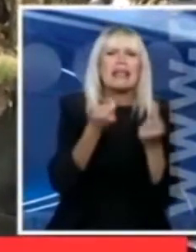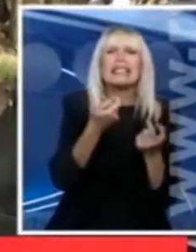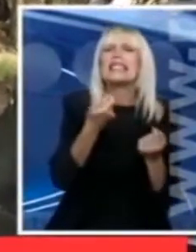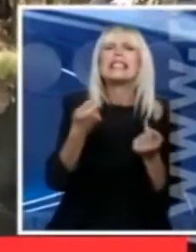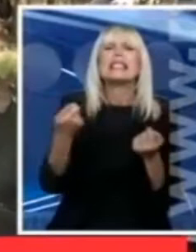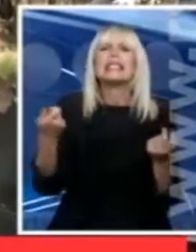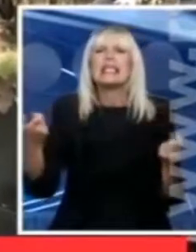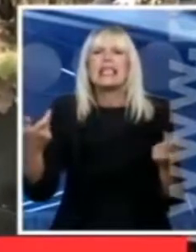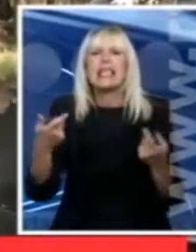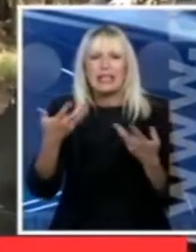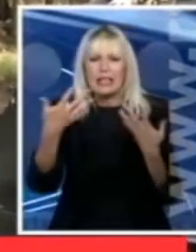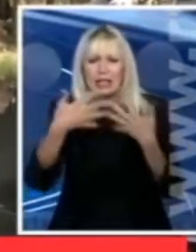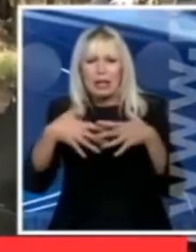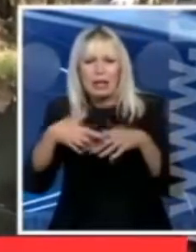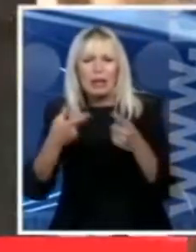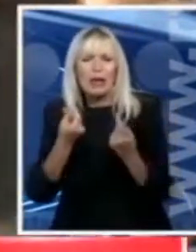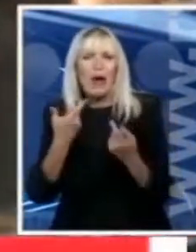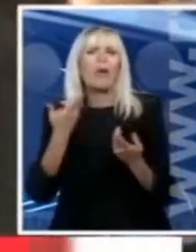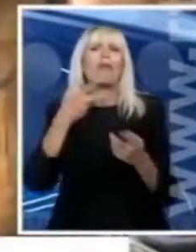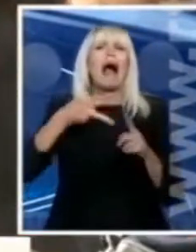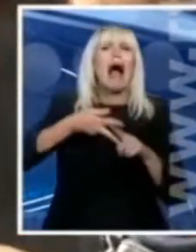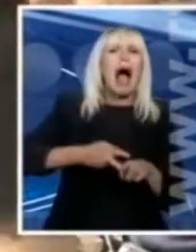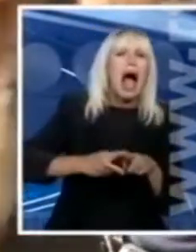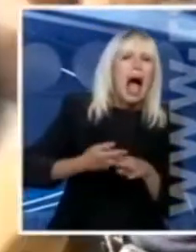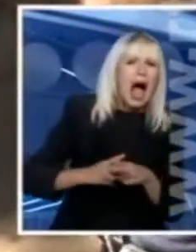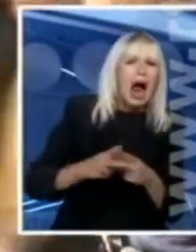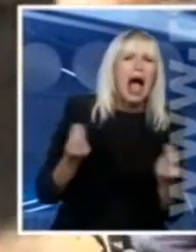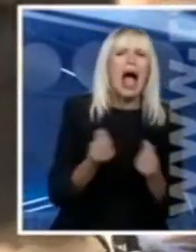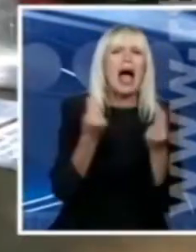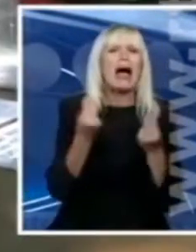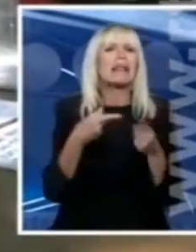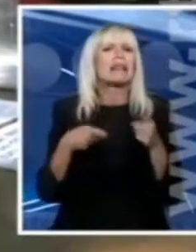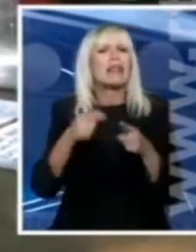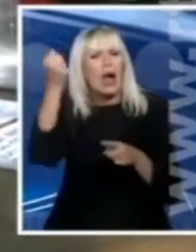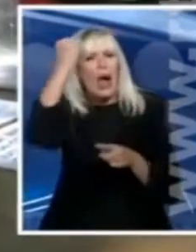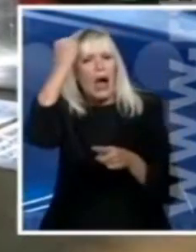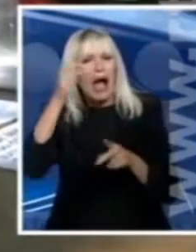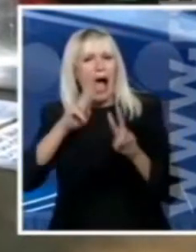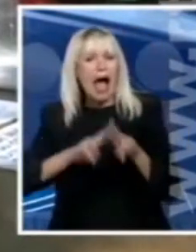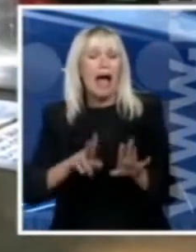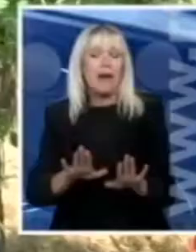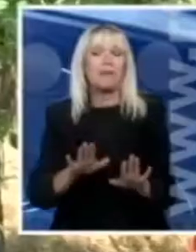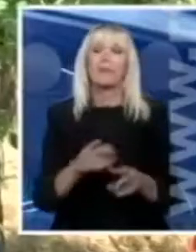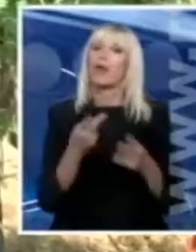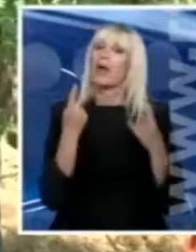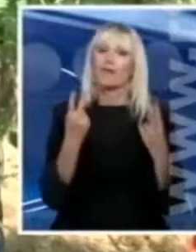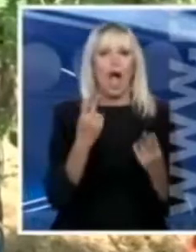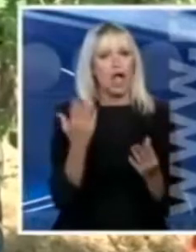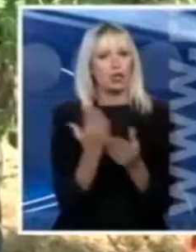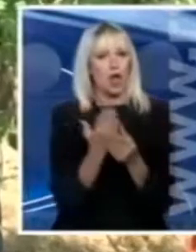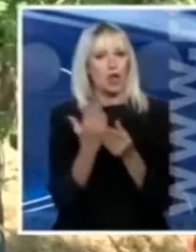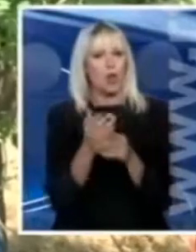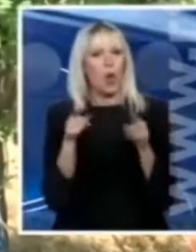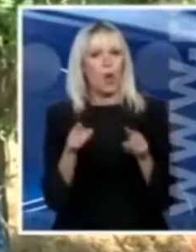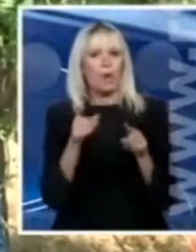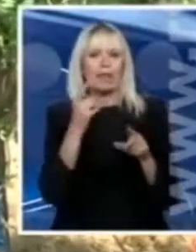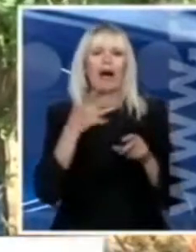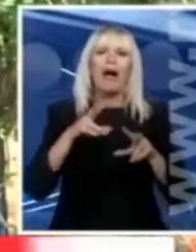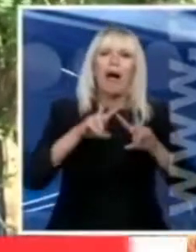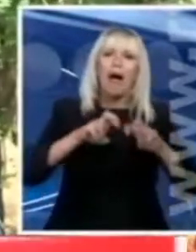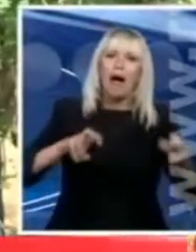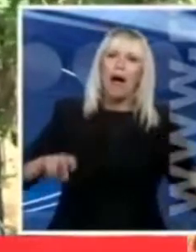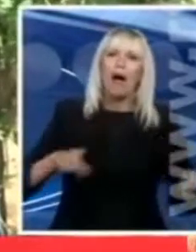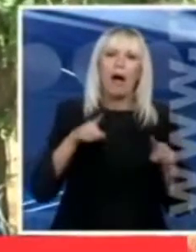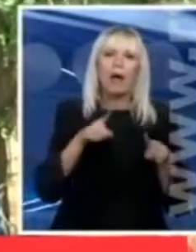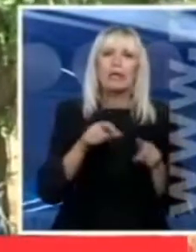sitna litička industrija, odnosno alatke od okresanog kamena. Jako je bitna dokumentacija na arheološkim iskopavanjima, jer nama